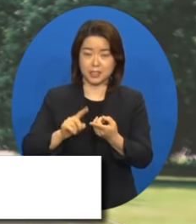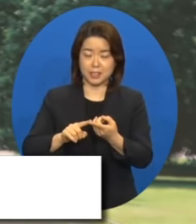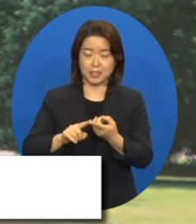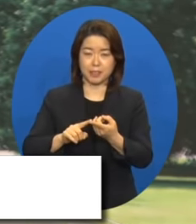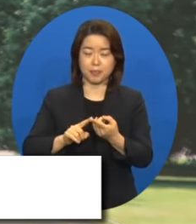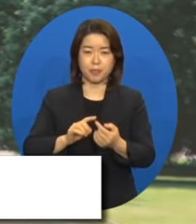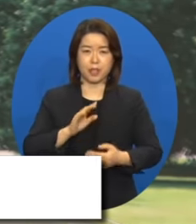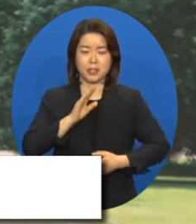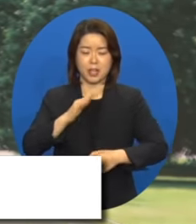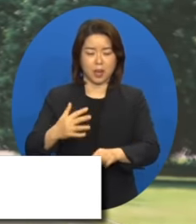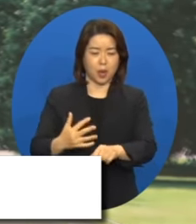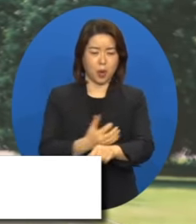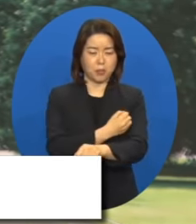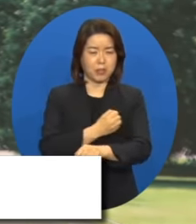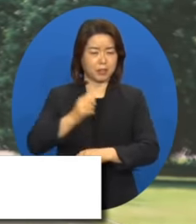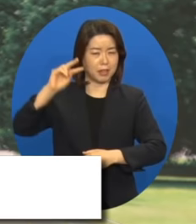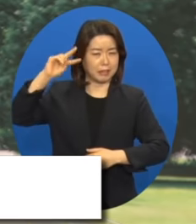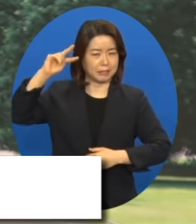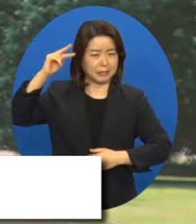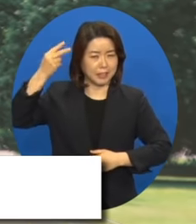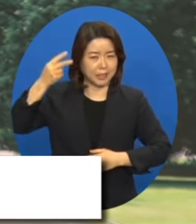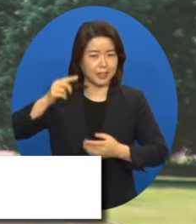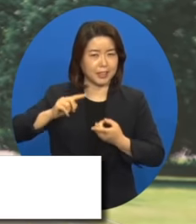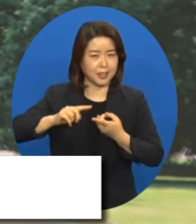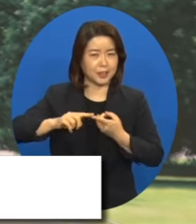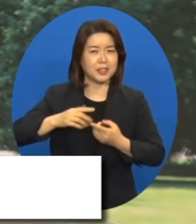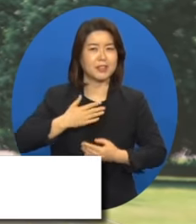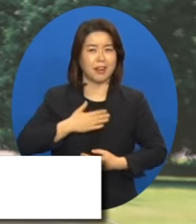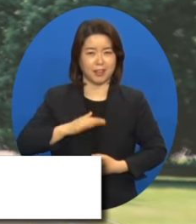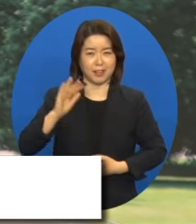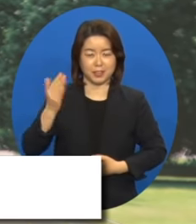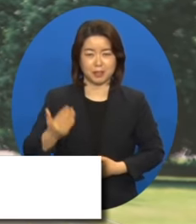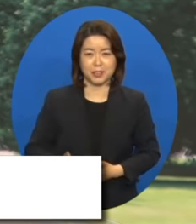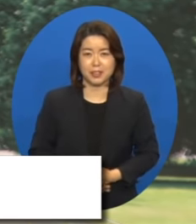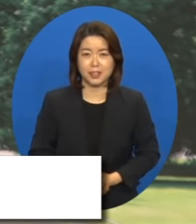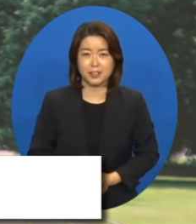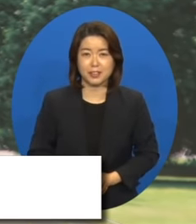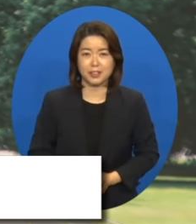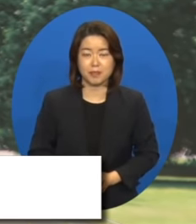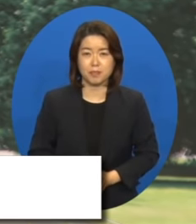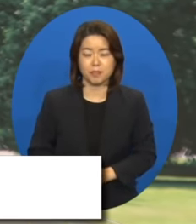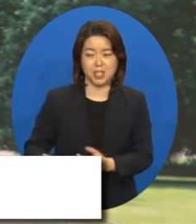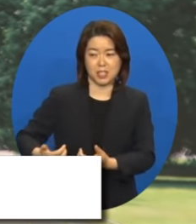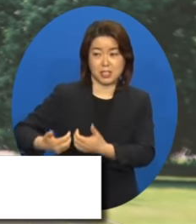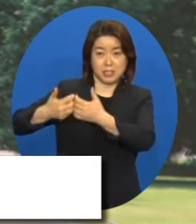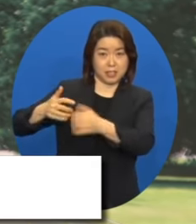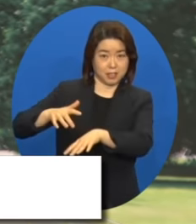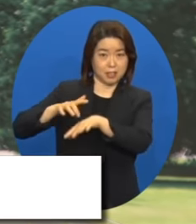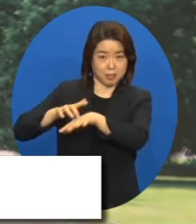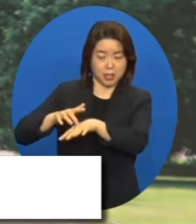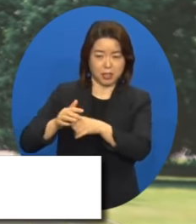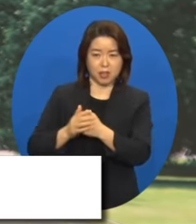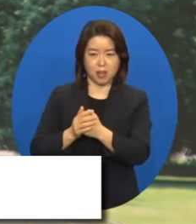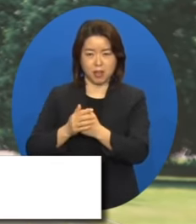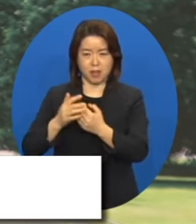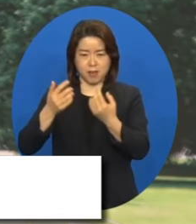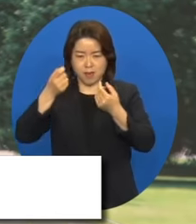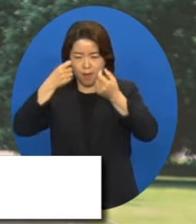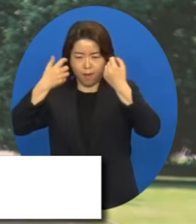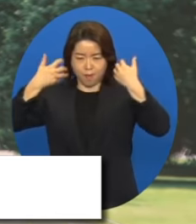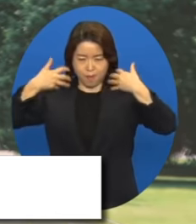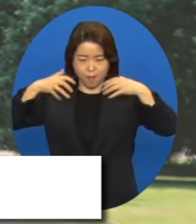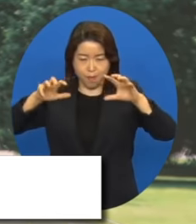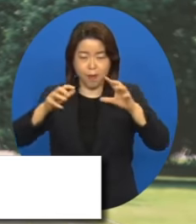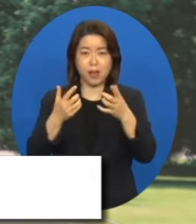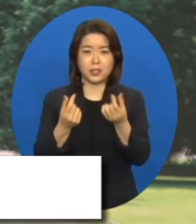사실은 엄청난 착각임을 알아야 합니다. 대적 마귀가 우는 사자처럼 우리를